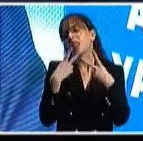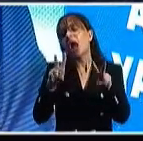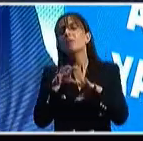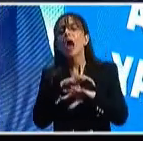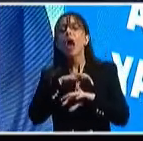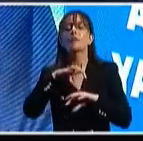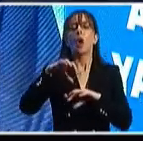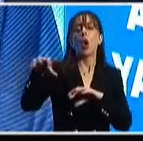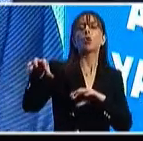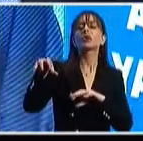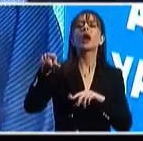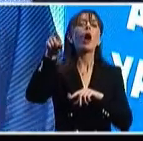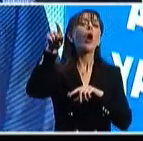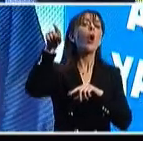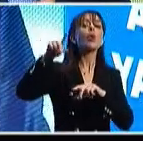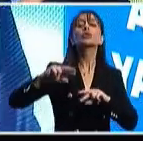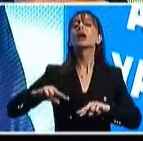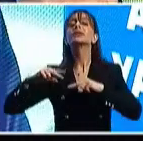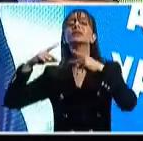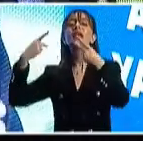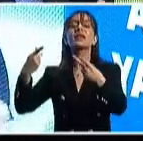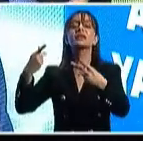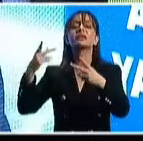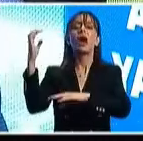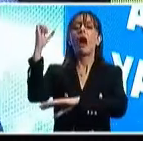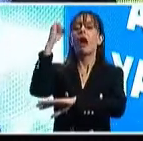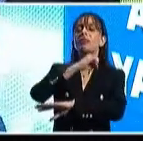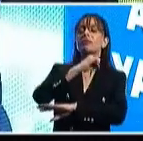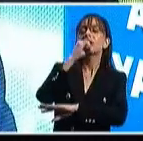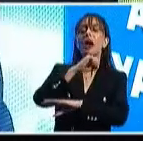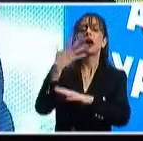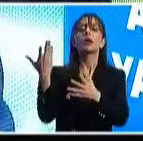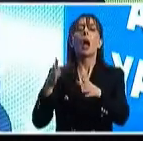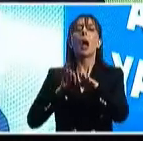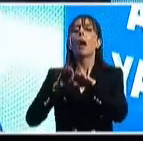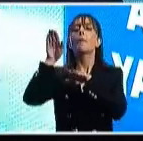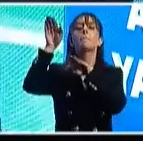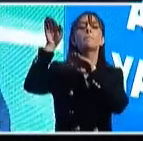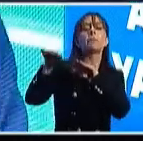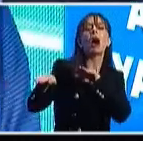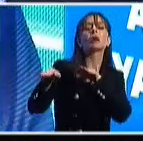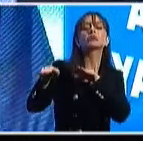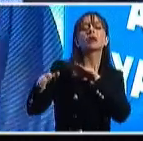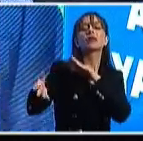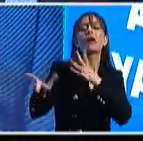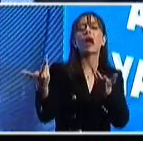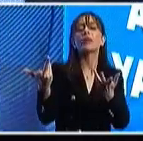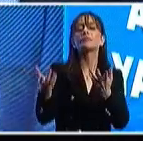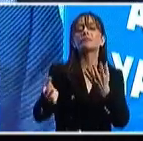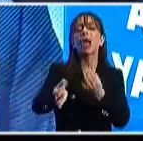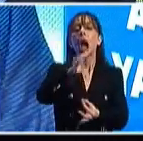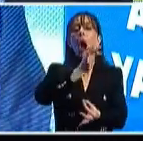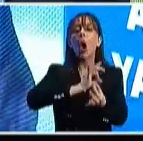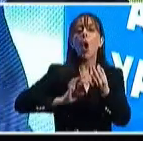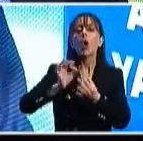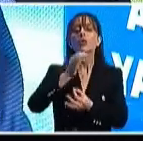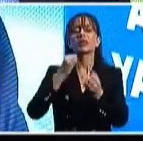orada antrepo tesisleri, tır parkları, teknoloji geliştirme bölgeleri, organize sanayi alanları ve